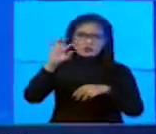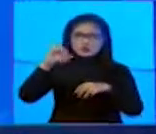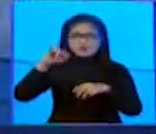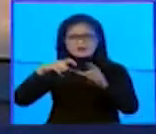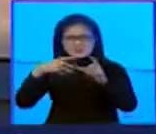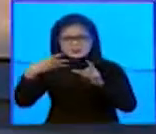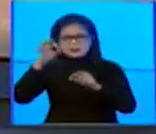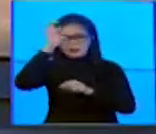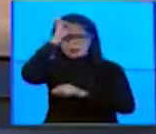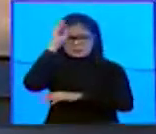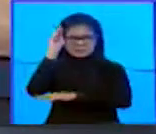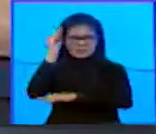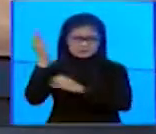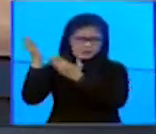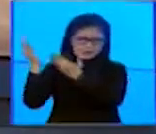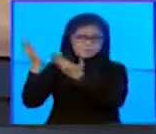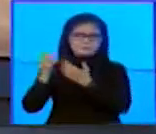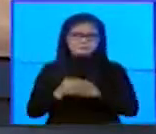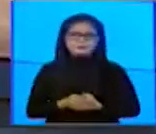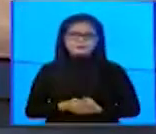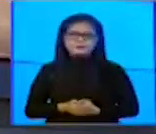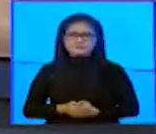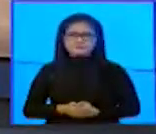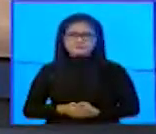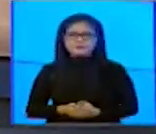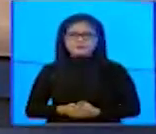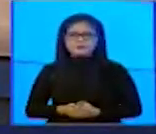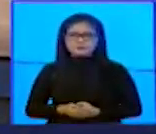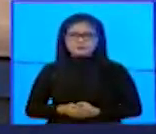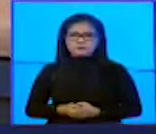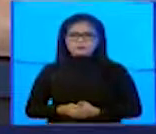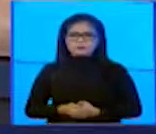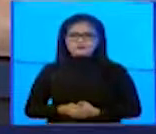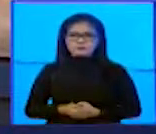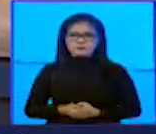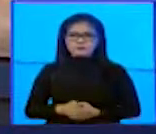Jaya ya Louis apa update terkini apakah sudah ada keterangan resmi dari gubernur